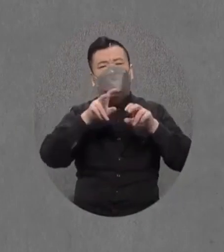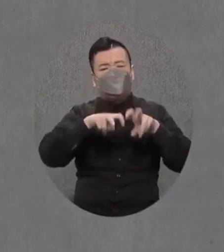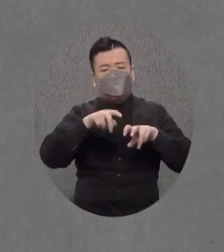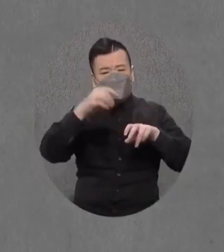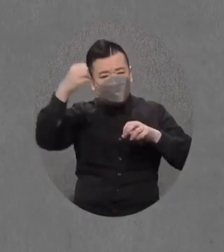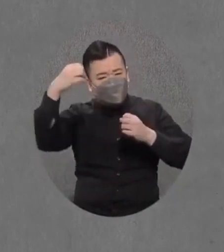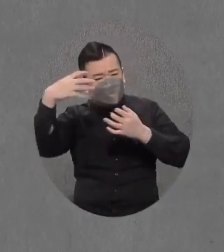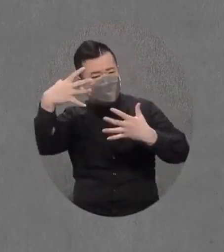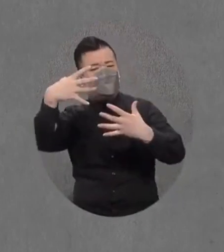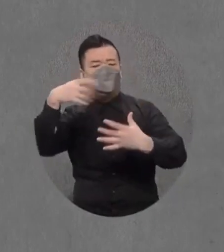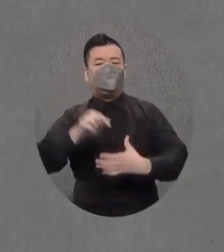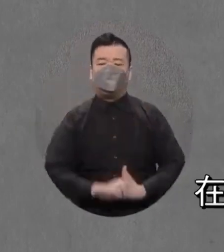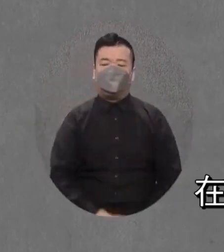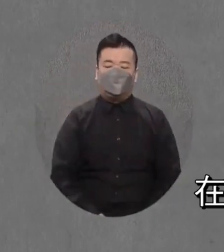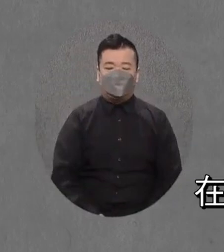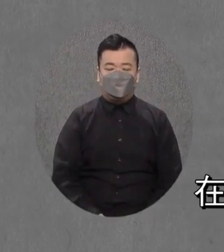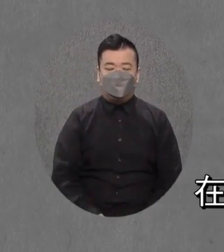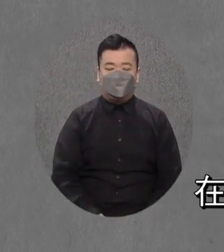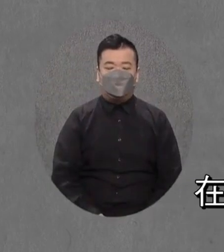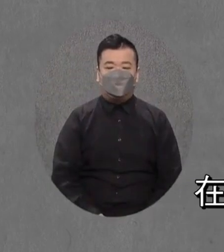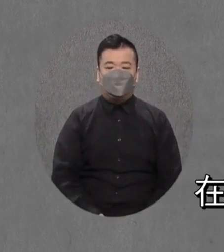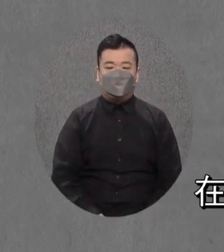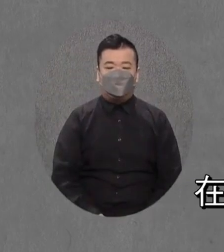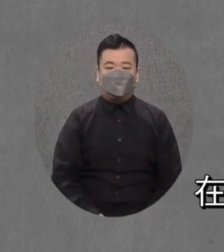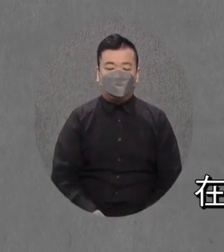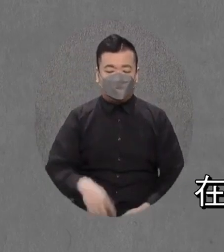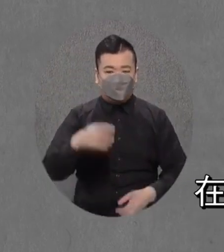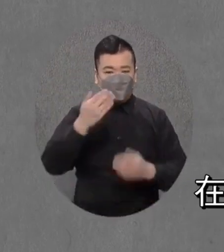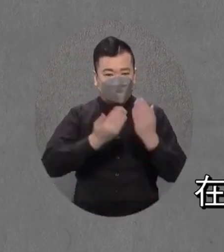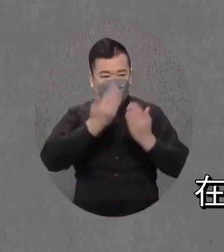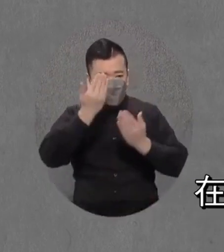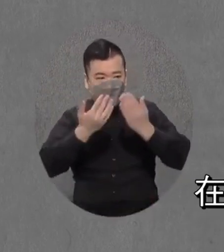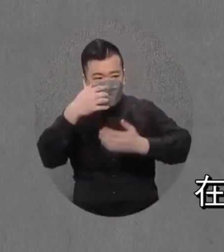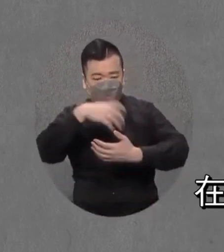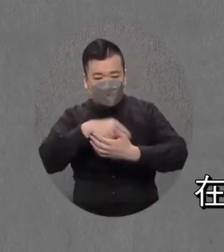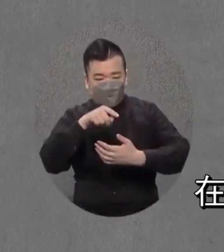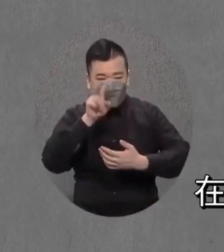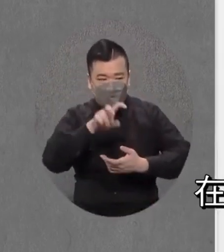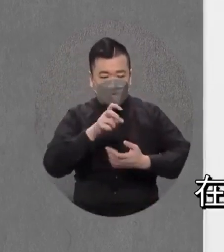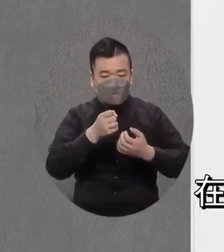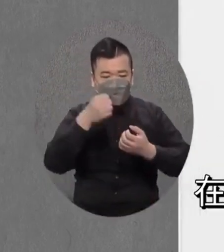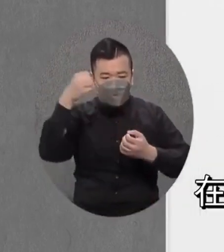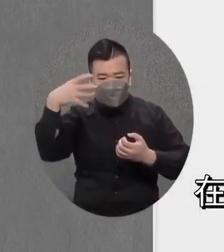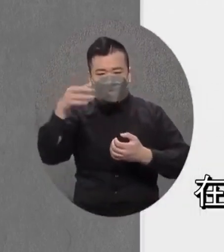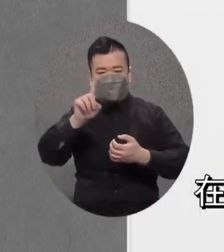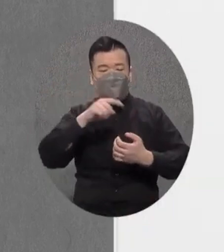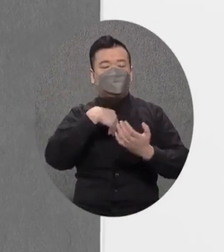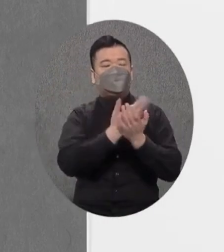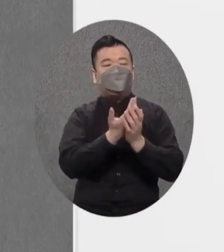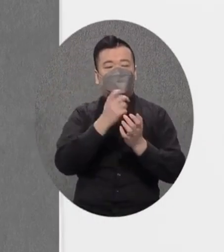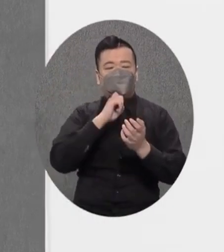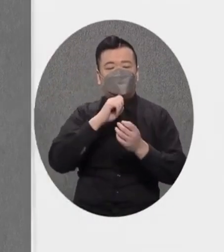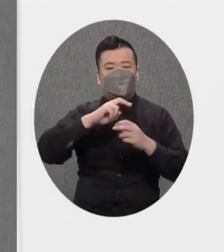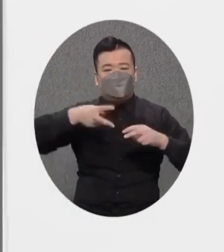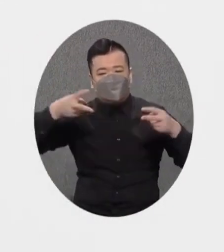光。咁喺城市裏邊，原來我哋會睇到嘅光係千變萬化，有唔